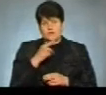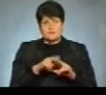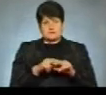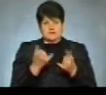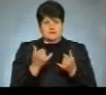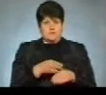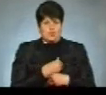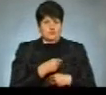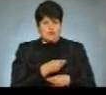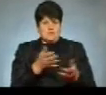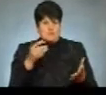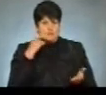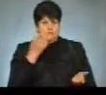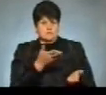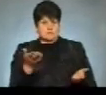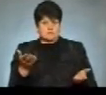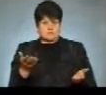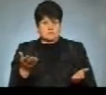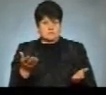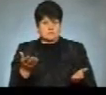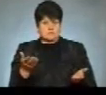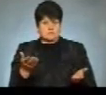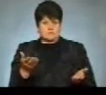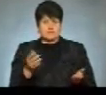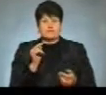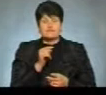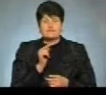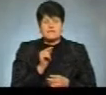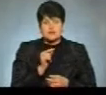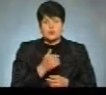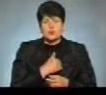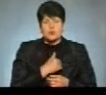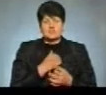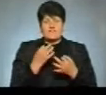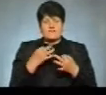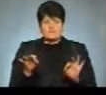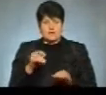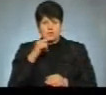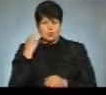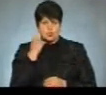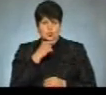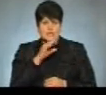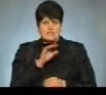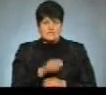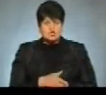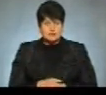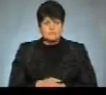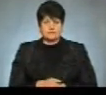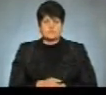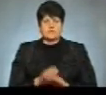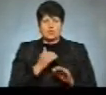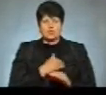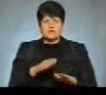зараз хоче роздавати рускоязичним, він хоче визволяти рускоязичним, він хоче